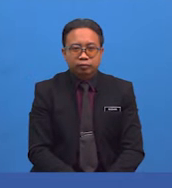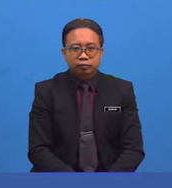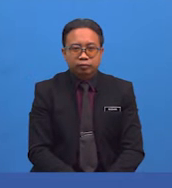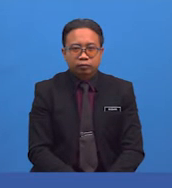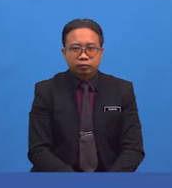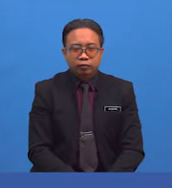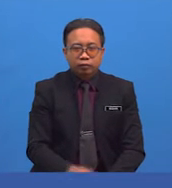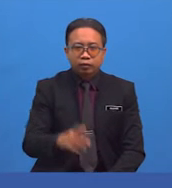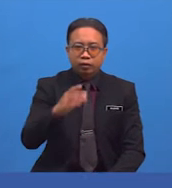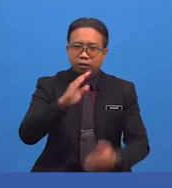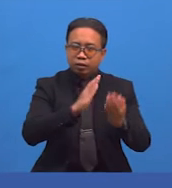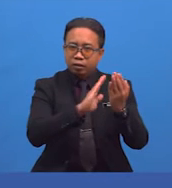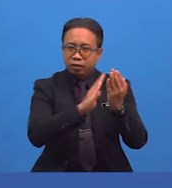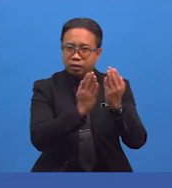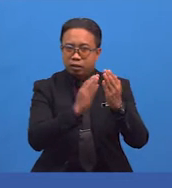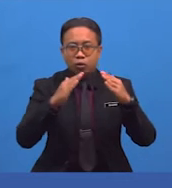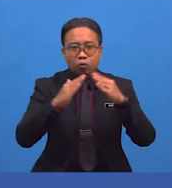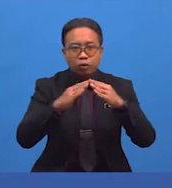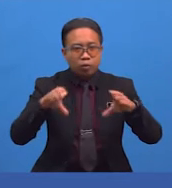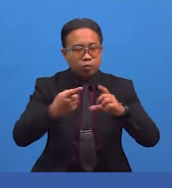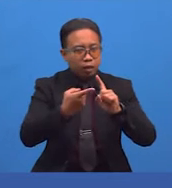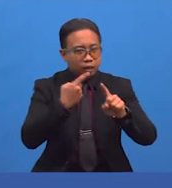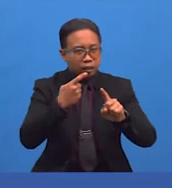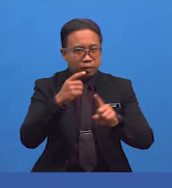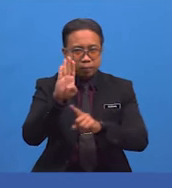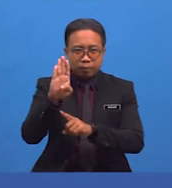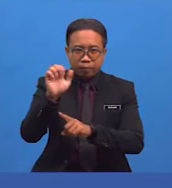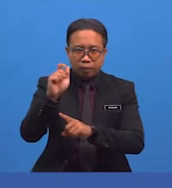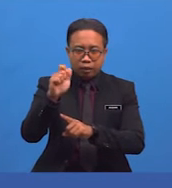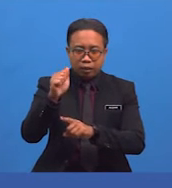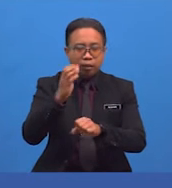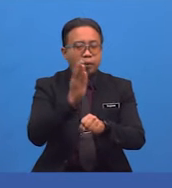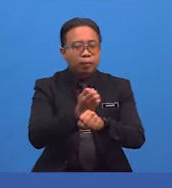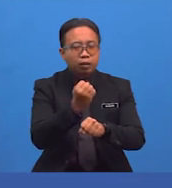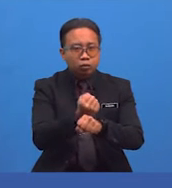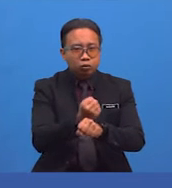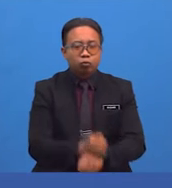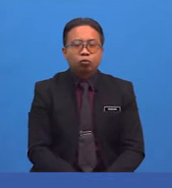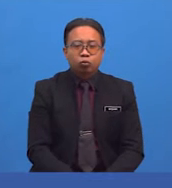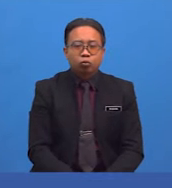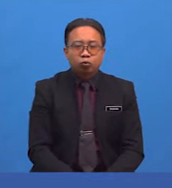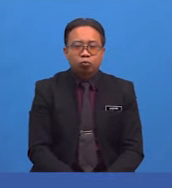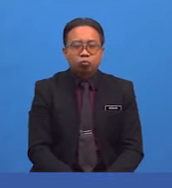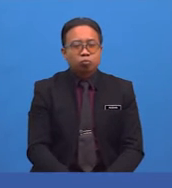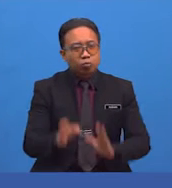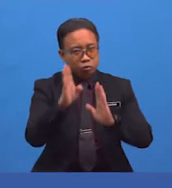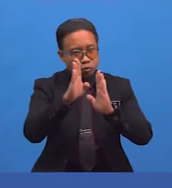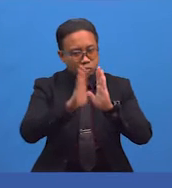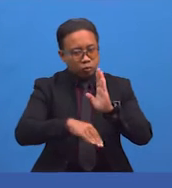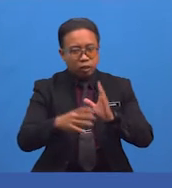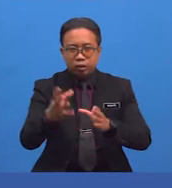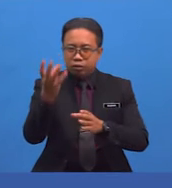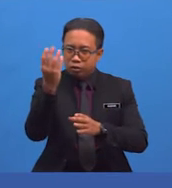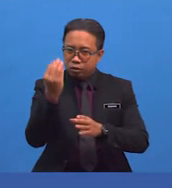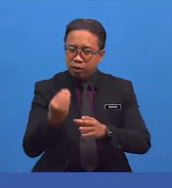Okey. Dinding rumah diperbuat daripada batu bata yang merupakan bahan yang kurang